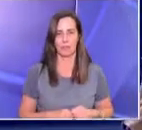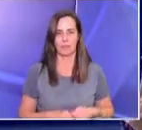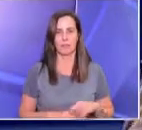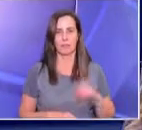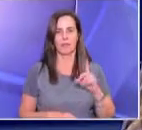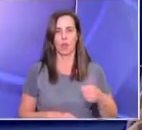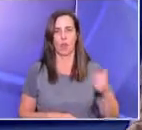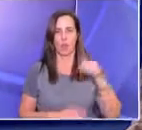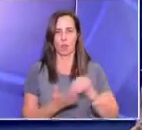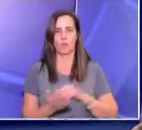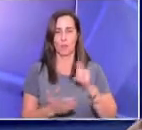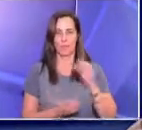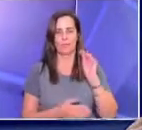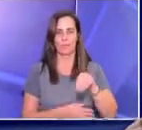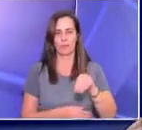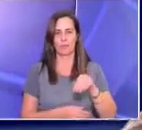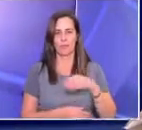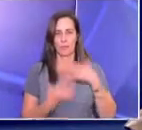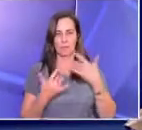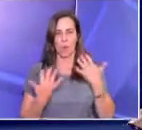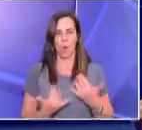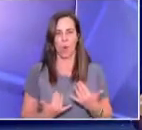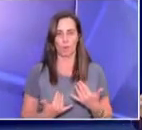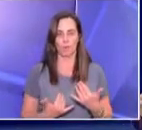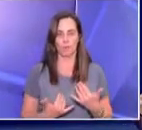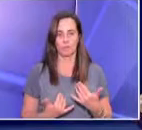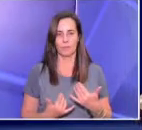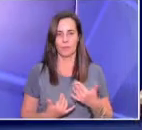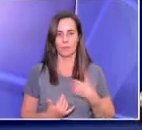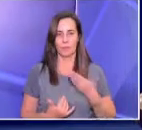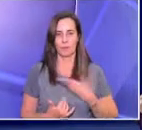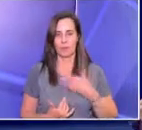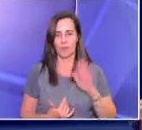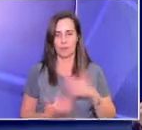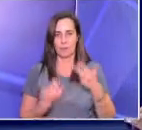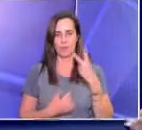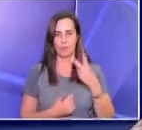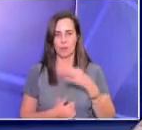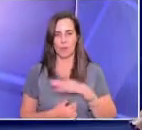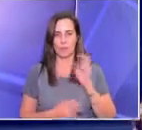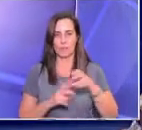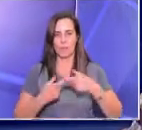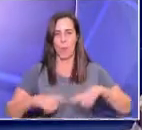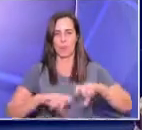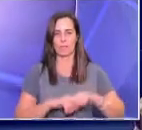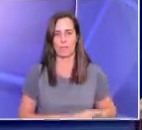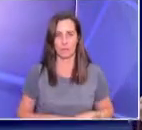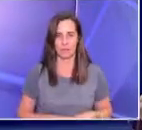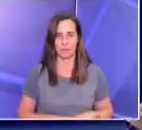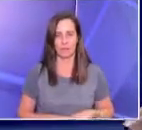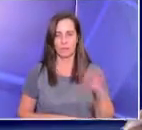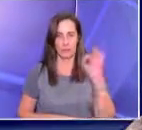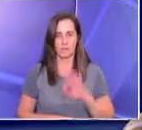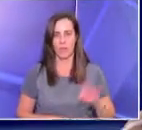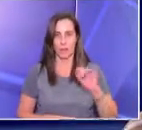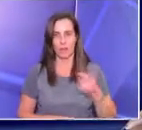אבל ראש הרשימה שלי נכנסה, ואנחנו בספירת קולות, ככל הנראה, אנחנו מקווים שגם מספר 2 שלנו ייכנס.